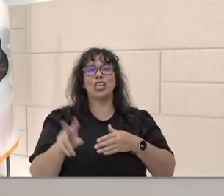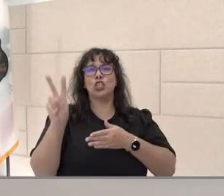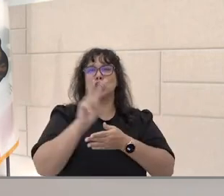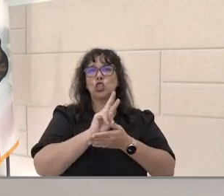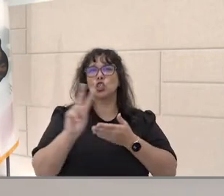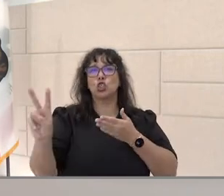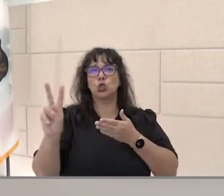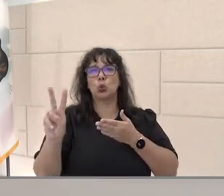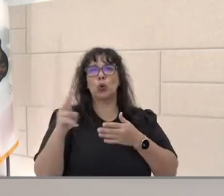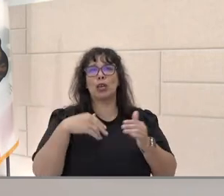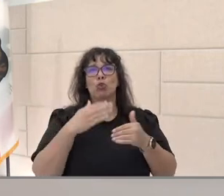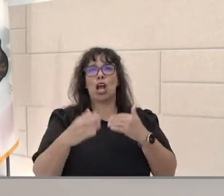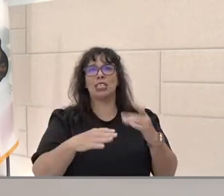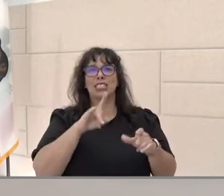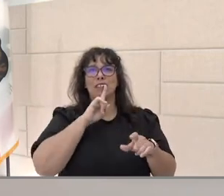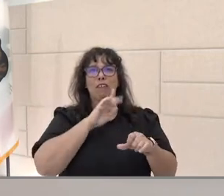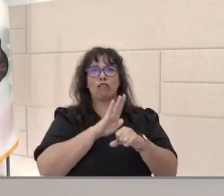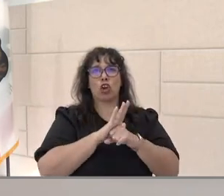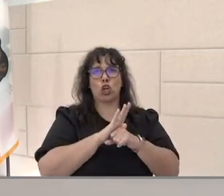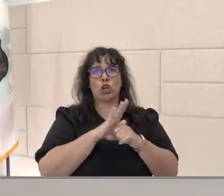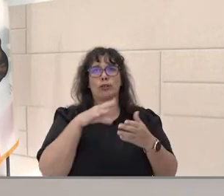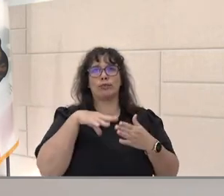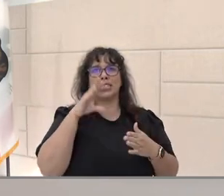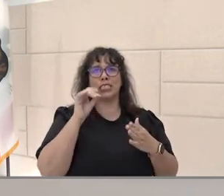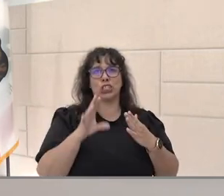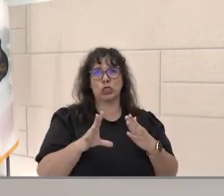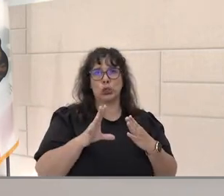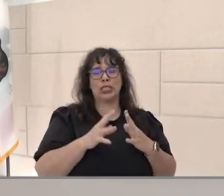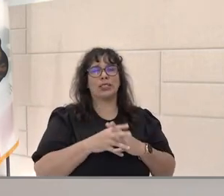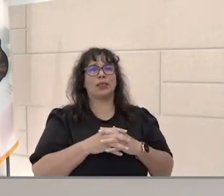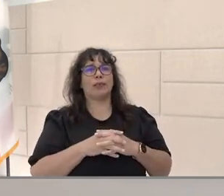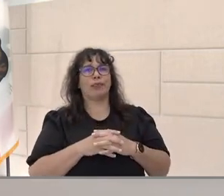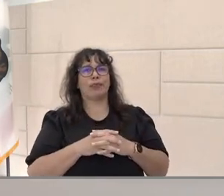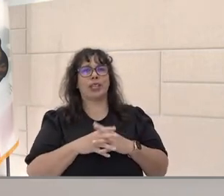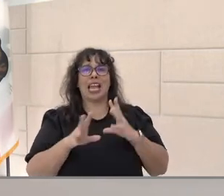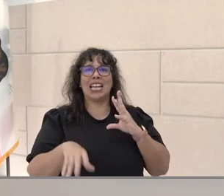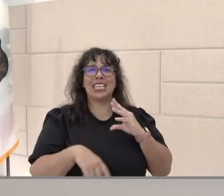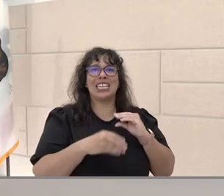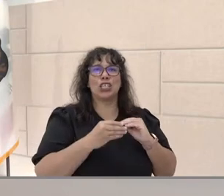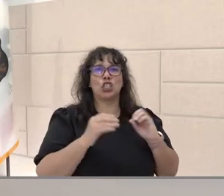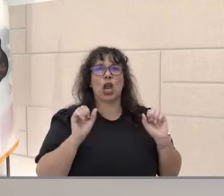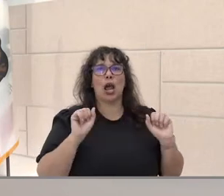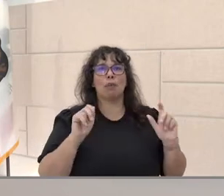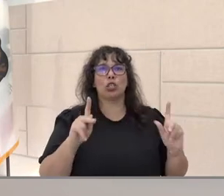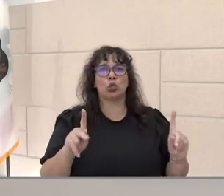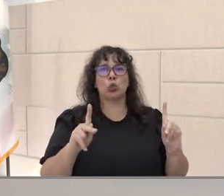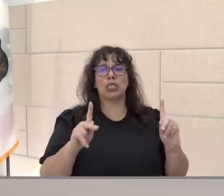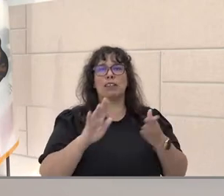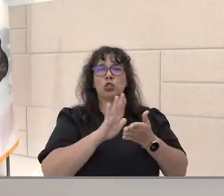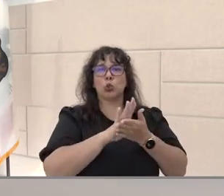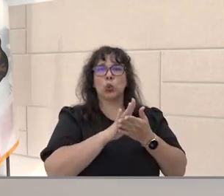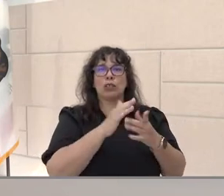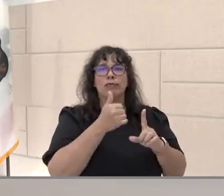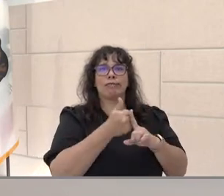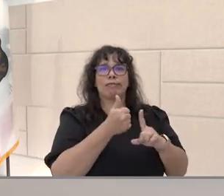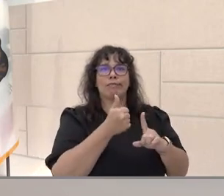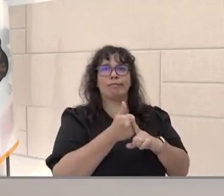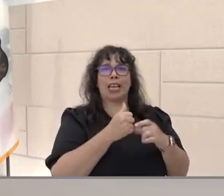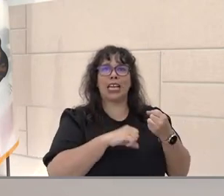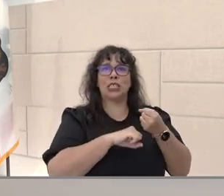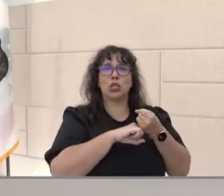ជើញសិស្សទាំងអស់ហ្នឹងដើម្បីឲ្យមានការចូលរួមដើម្បីផ្តល់ឱកាស